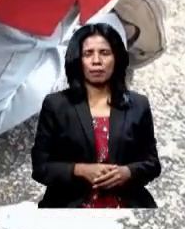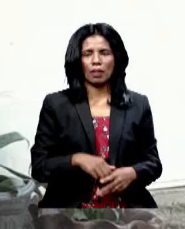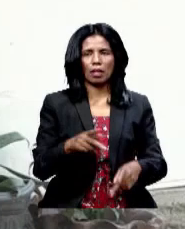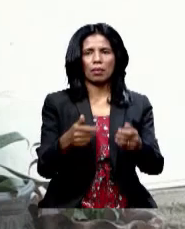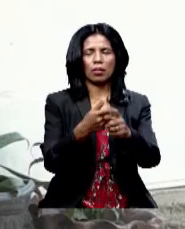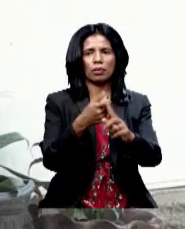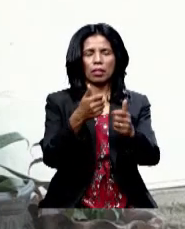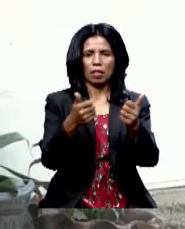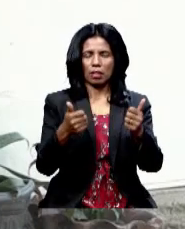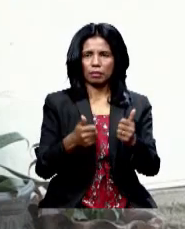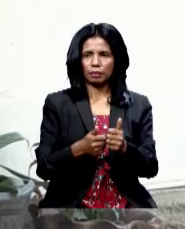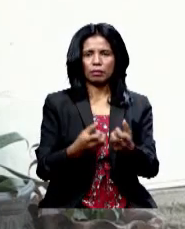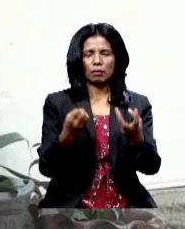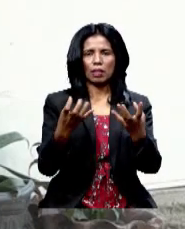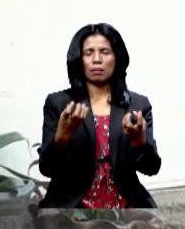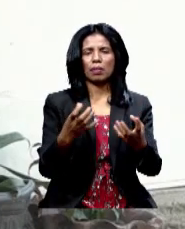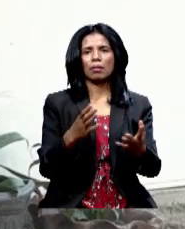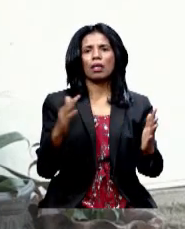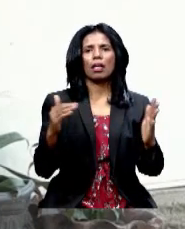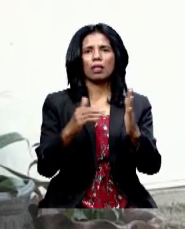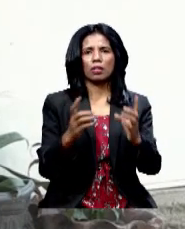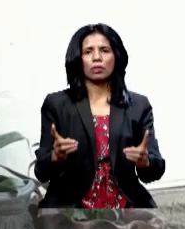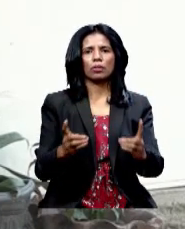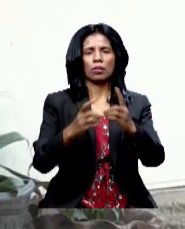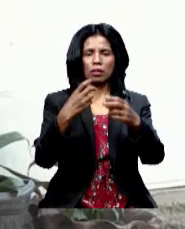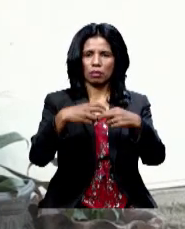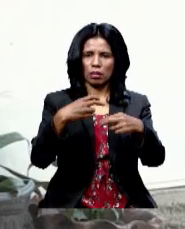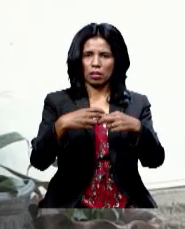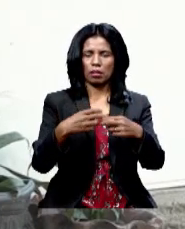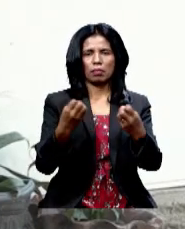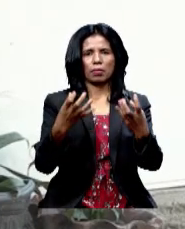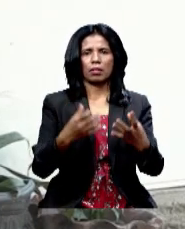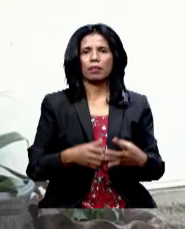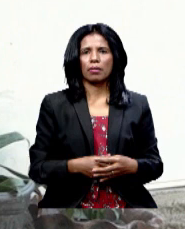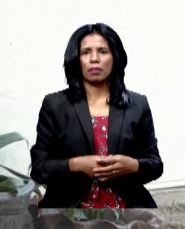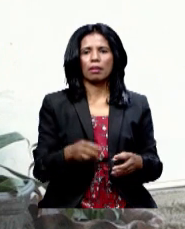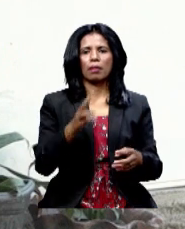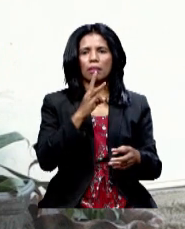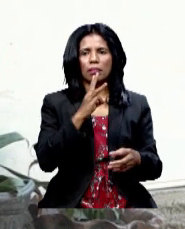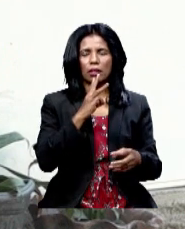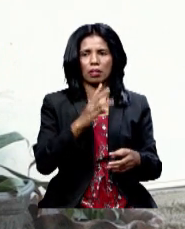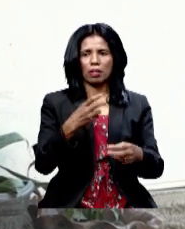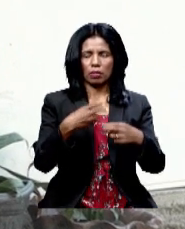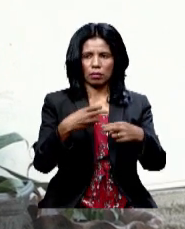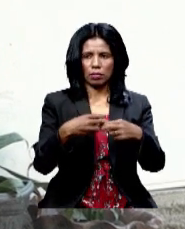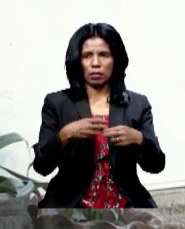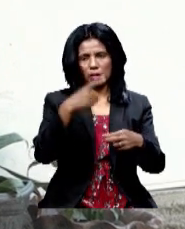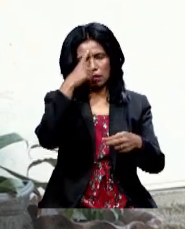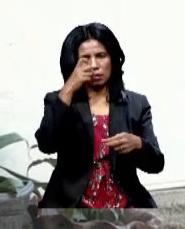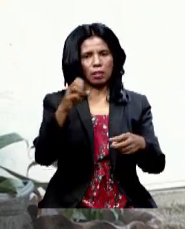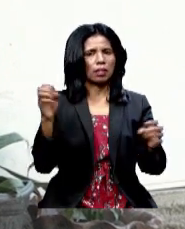nai, barak liu maka hasoro difikultari ba be. Bene hasoro difikultari tambadet la